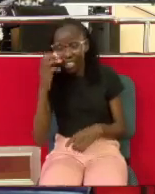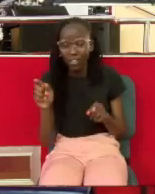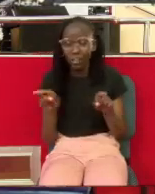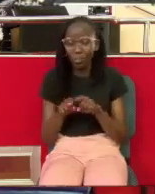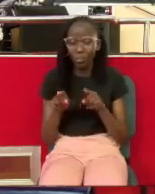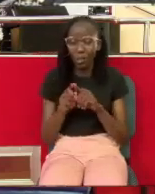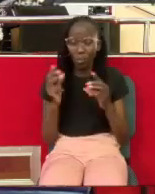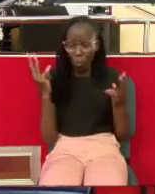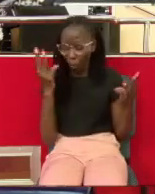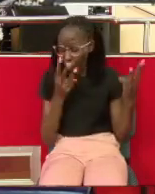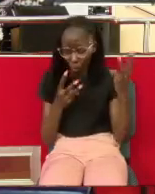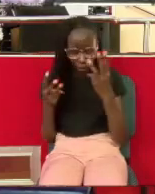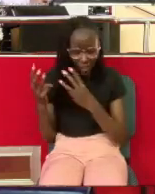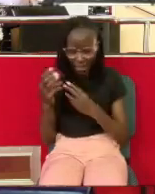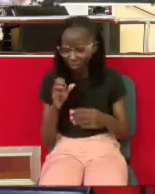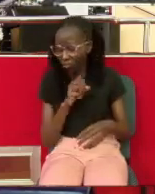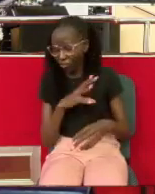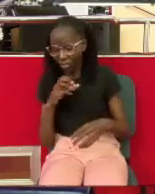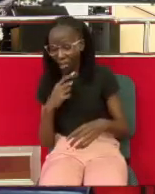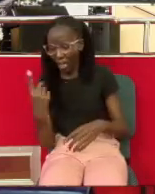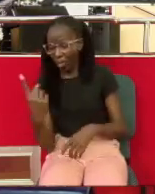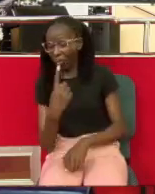Fear, loneliness. Woga,